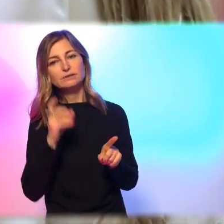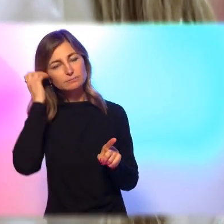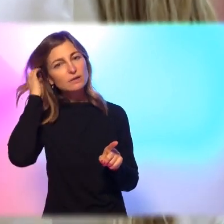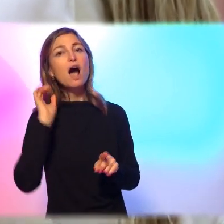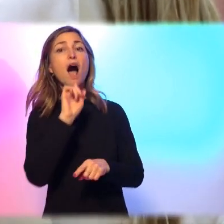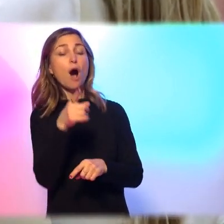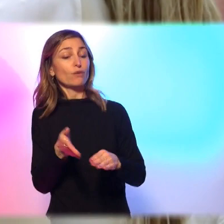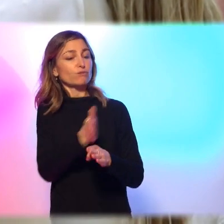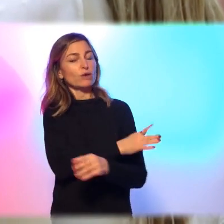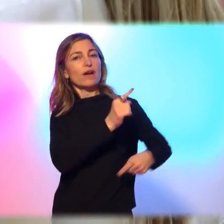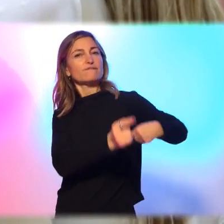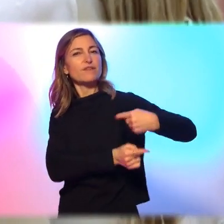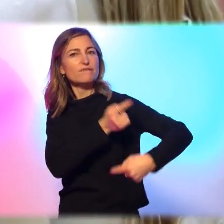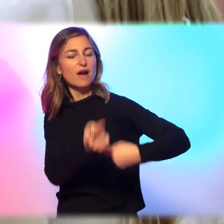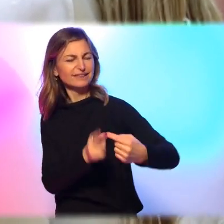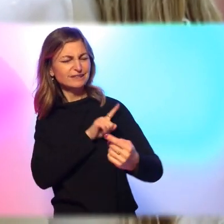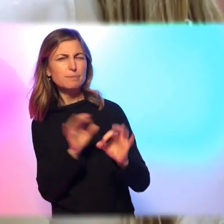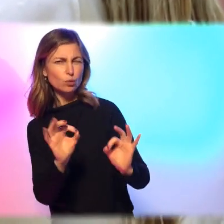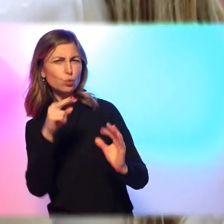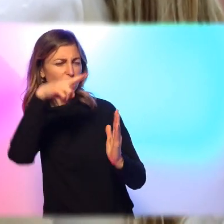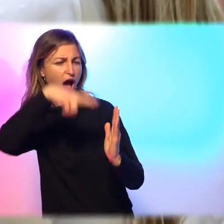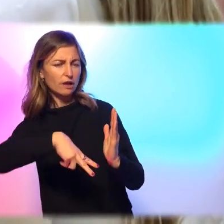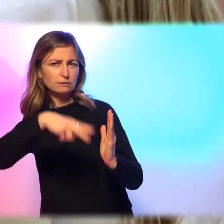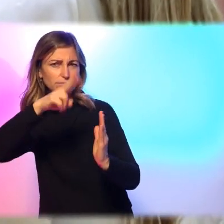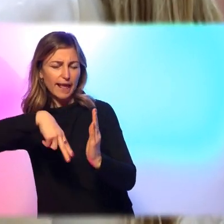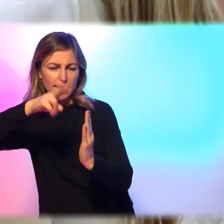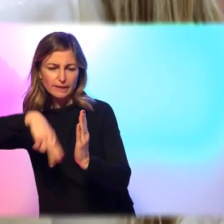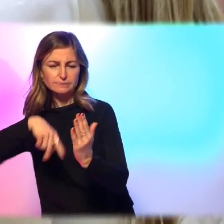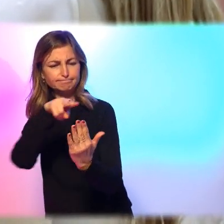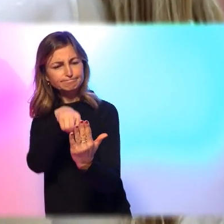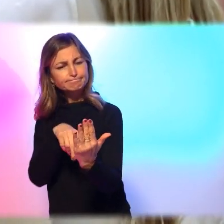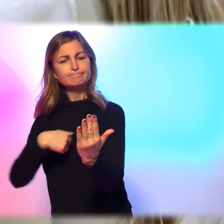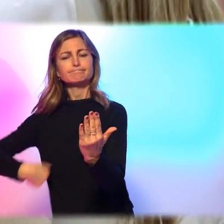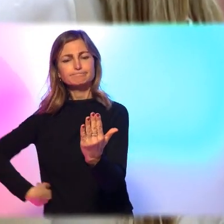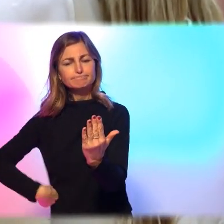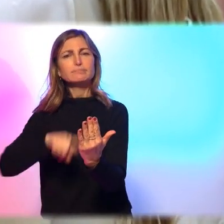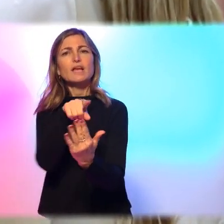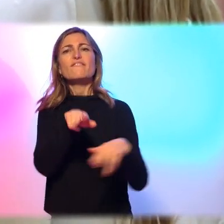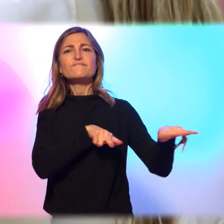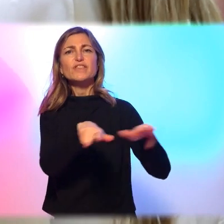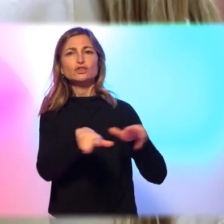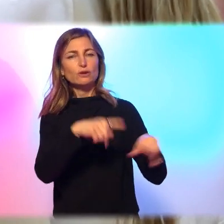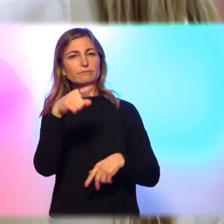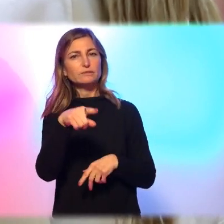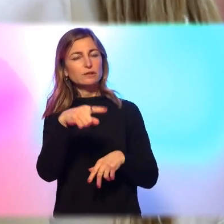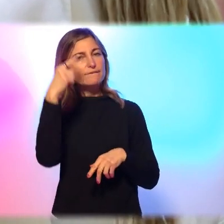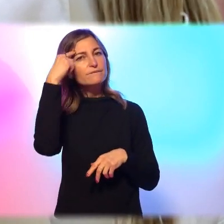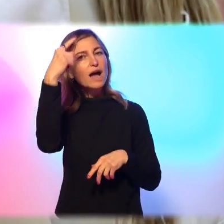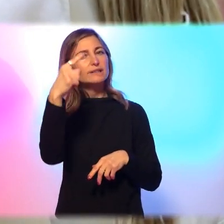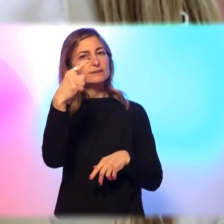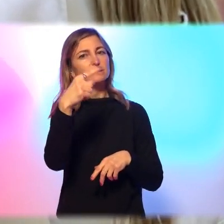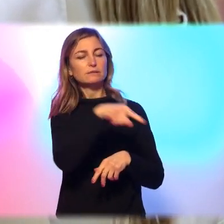sich im Augenblick darstellt, nein, bin ich nicht mit einverstanden. Ich fand auch das Verfahren, also ich habe das Gutachten gelesen, dass